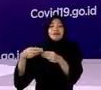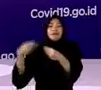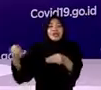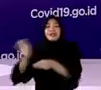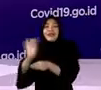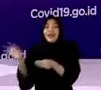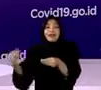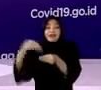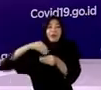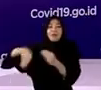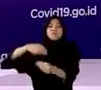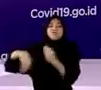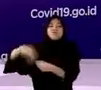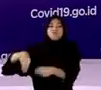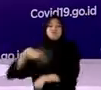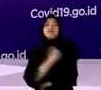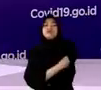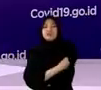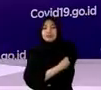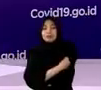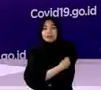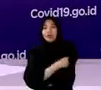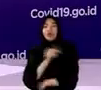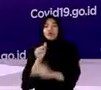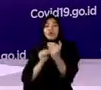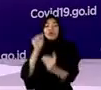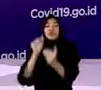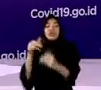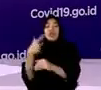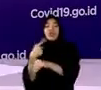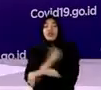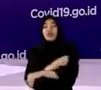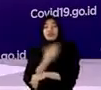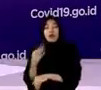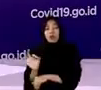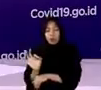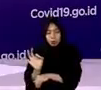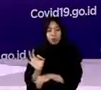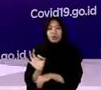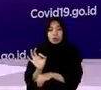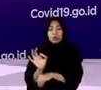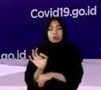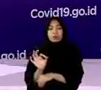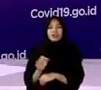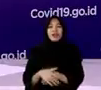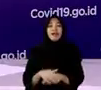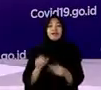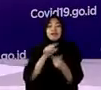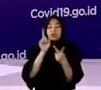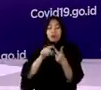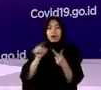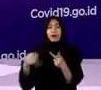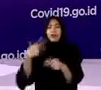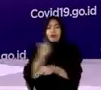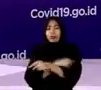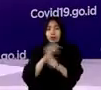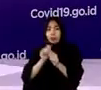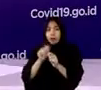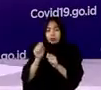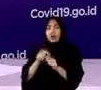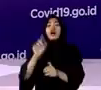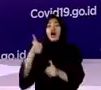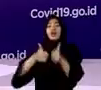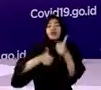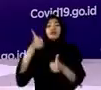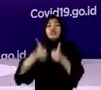juga harus dirancang dengan baik agar memungkinkan penilaian setiap perubahan efikasi dan dapat terlihat dan